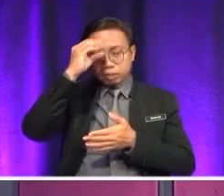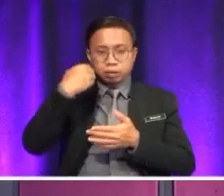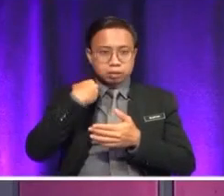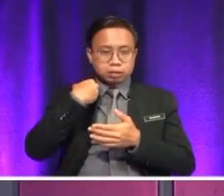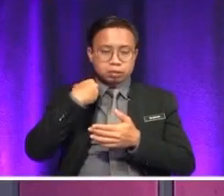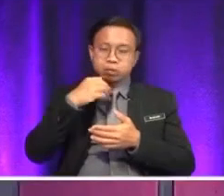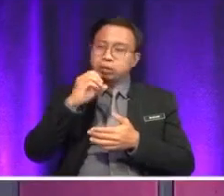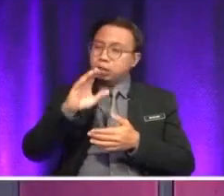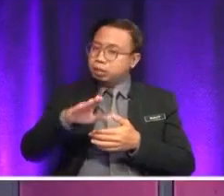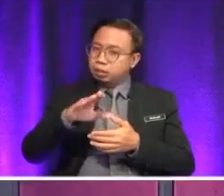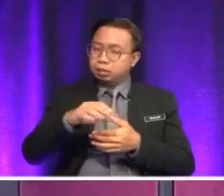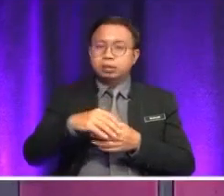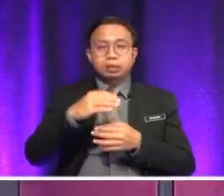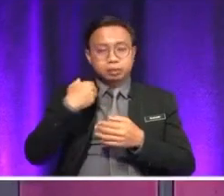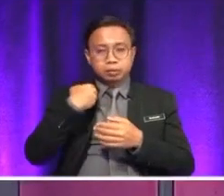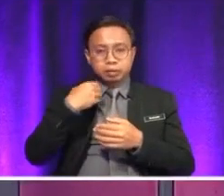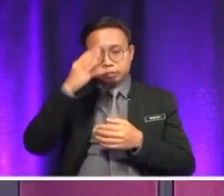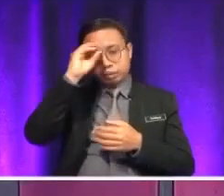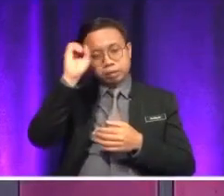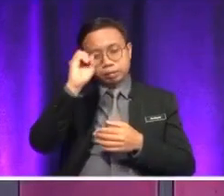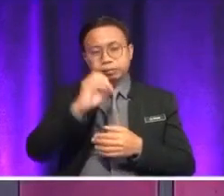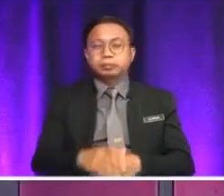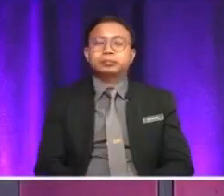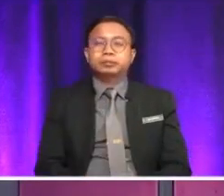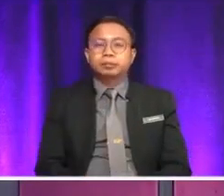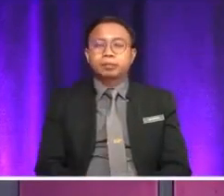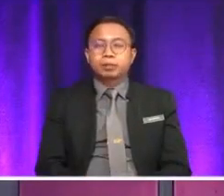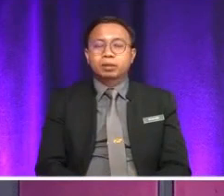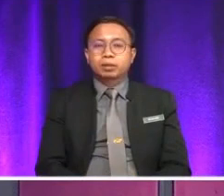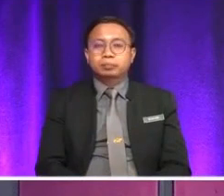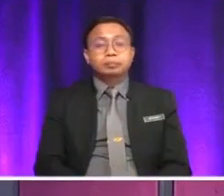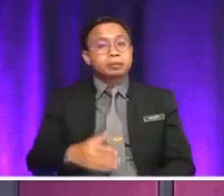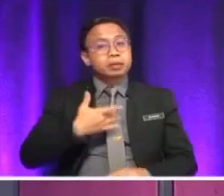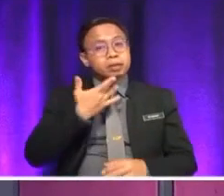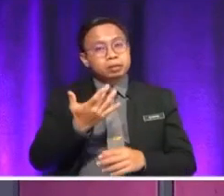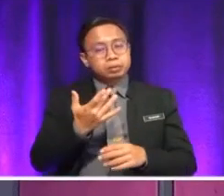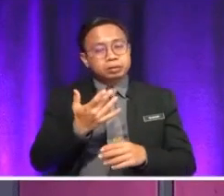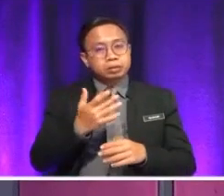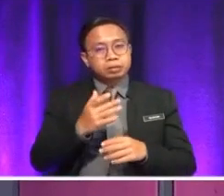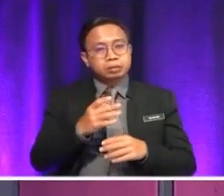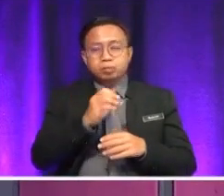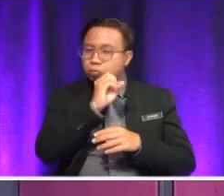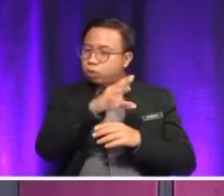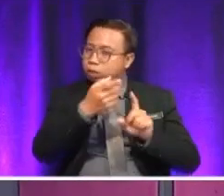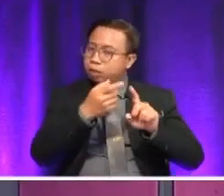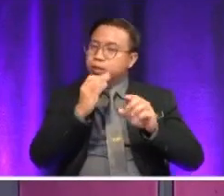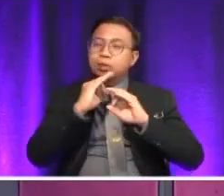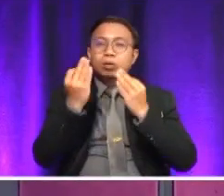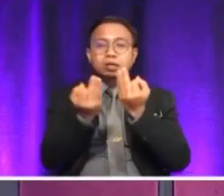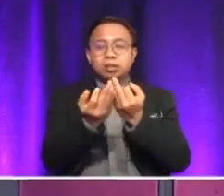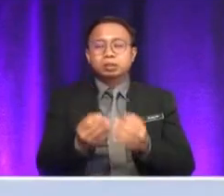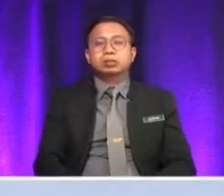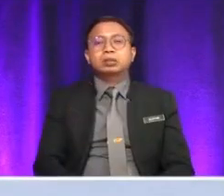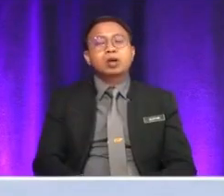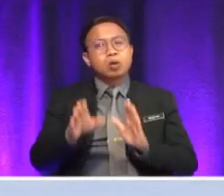kemudianlah. Macam tu. So jadi stres dekat situ. Berasa macam tersisih. Seterusnya, kurang